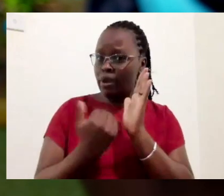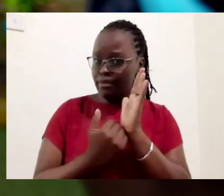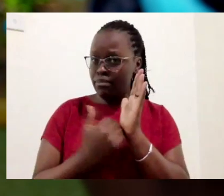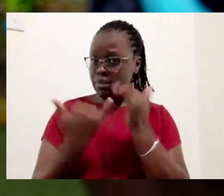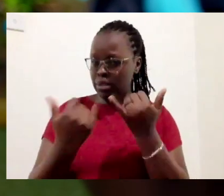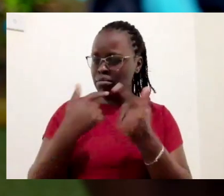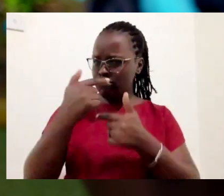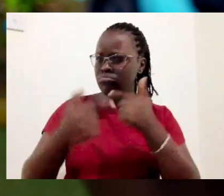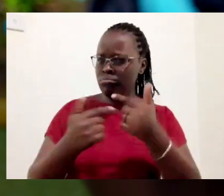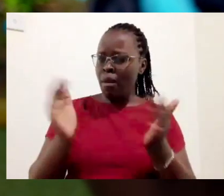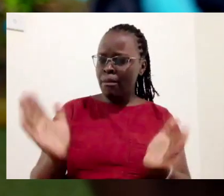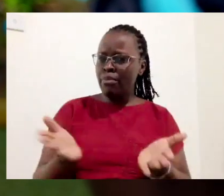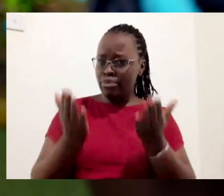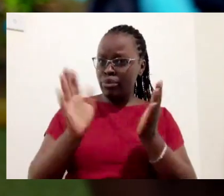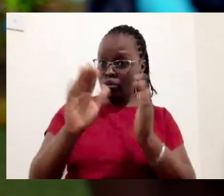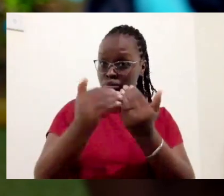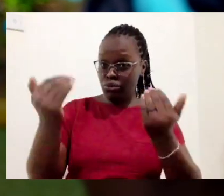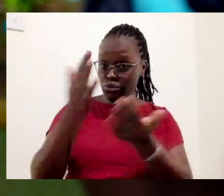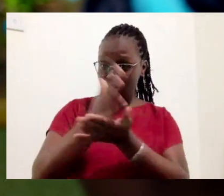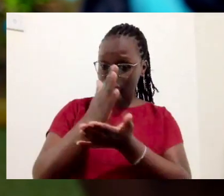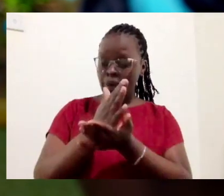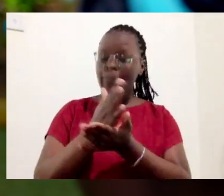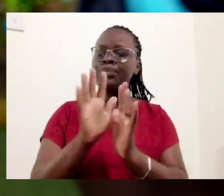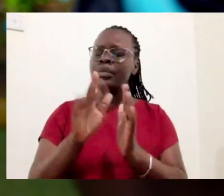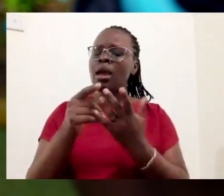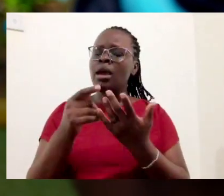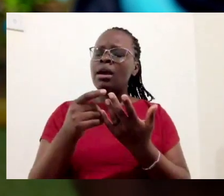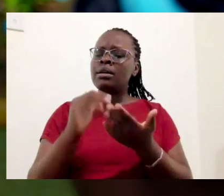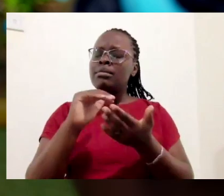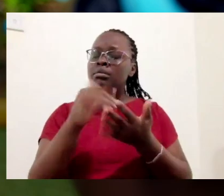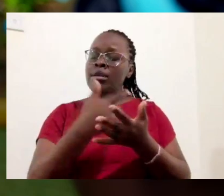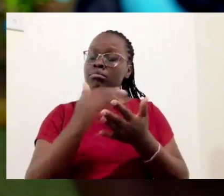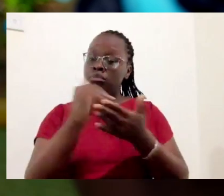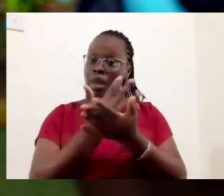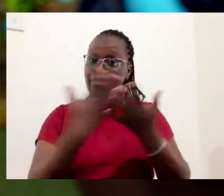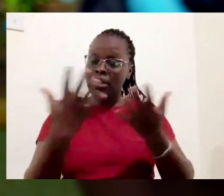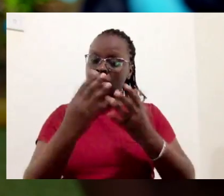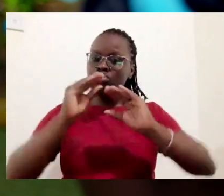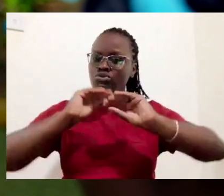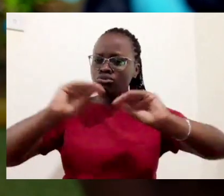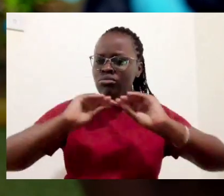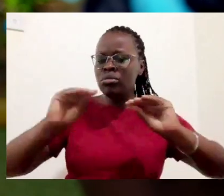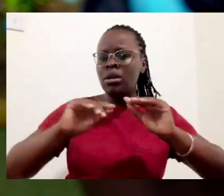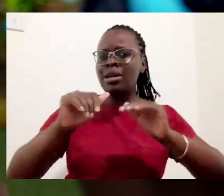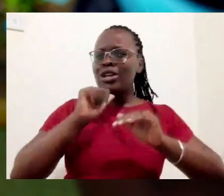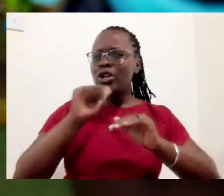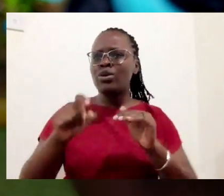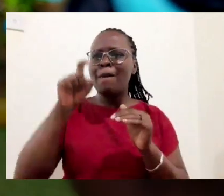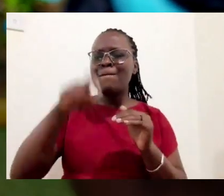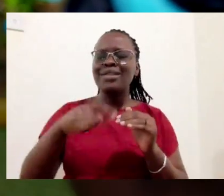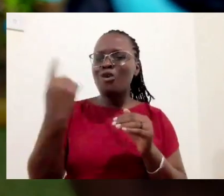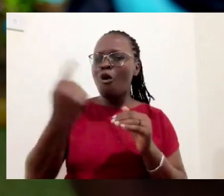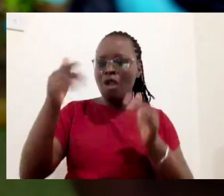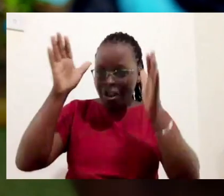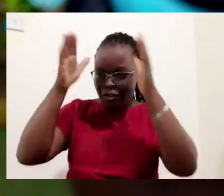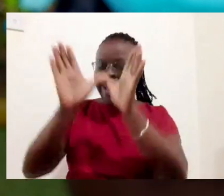imesaidia watoto wako. Baadhi ya vitu ambavyo wanafunza watoto ni kuwa si lazima mtoto ajifunze kwenye darasa peke yake. Pia